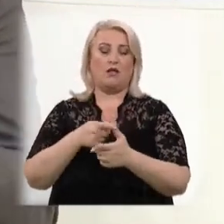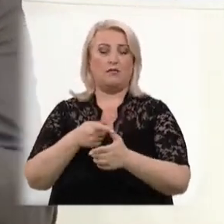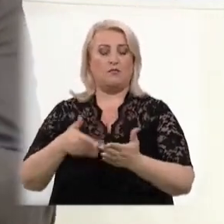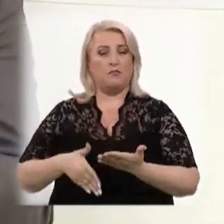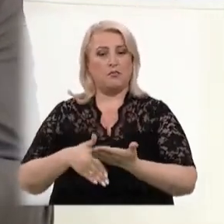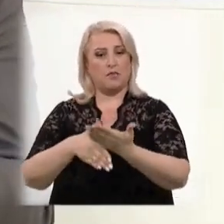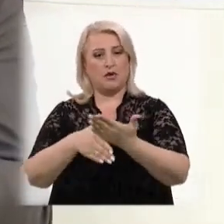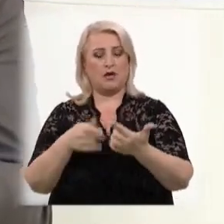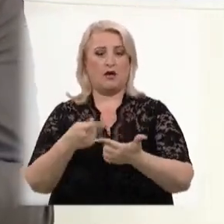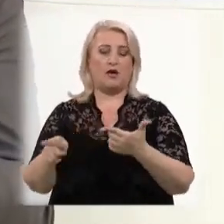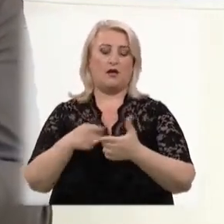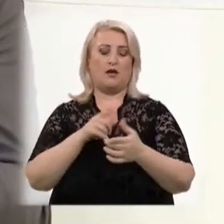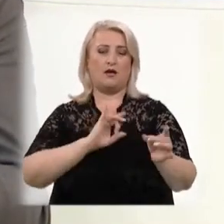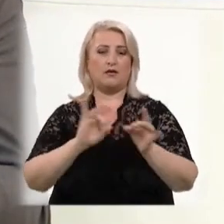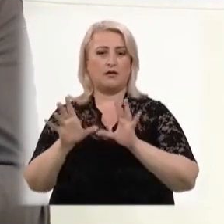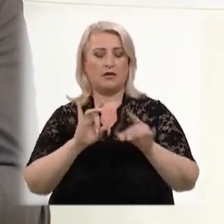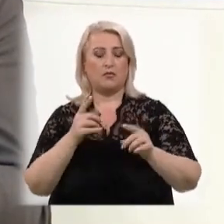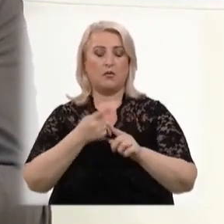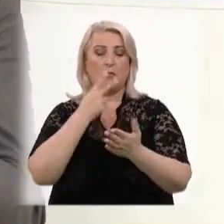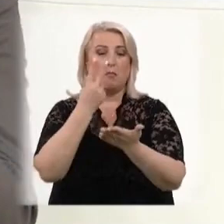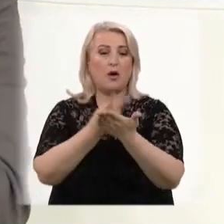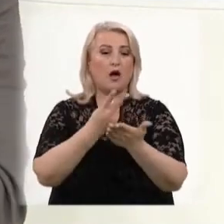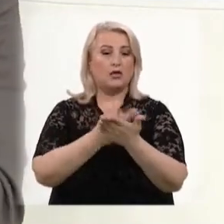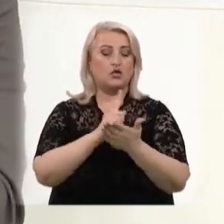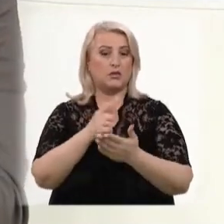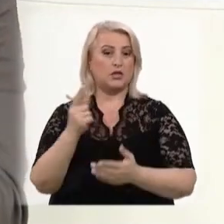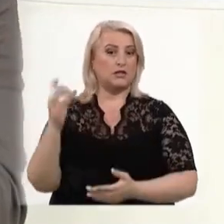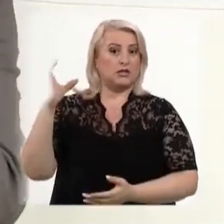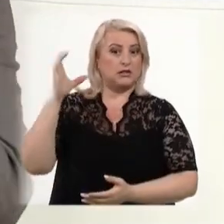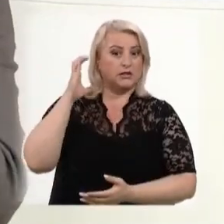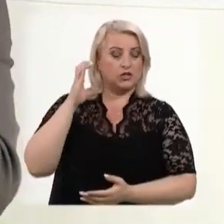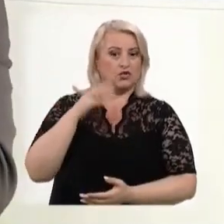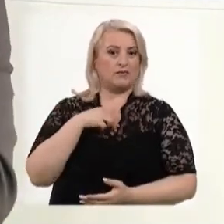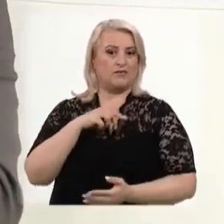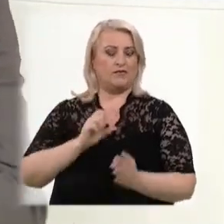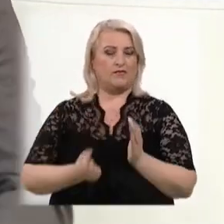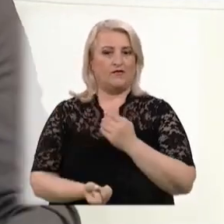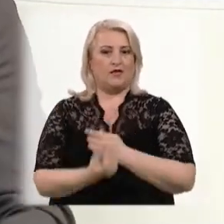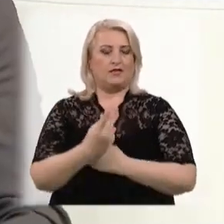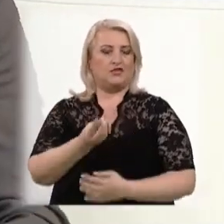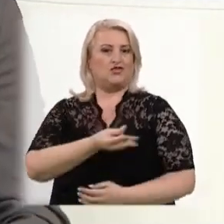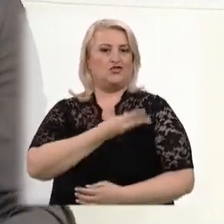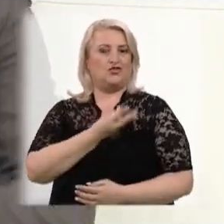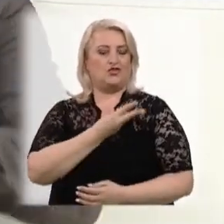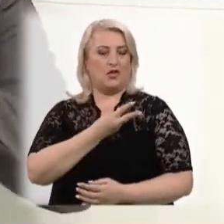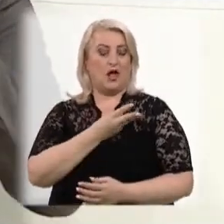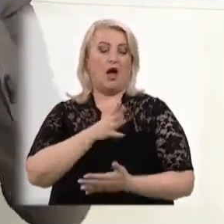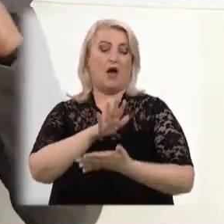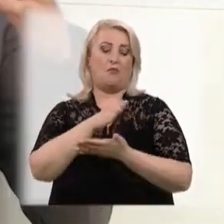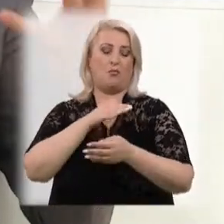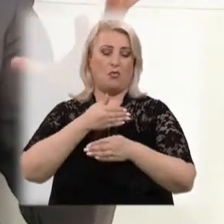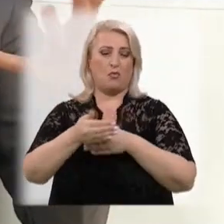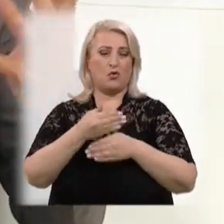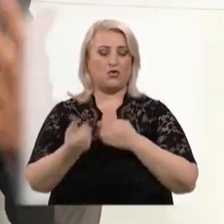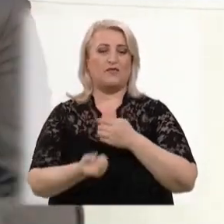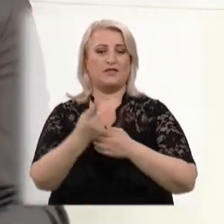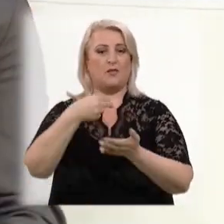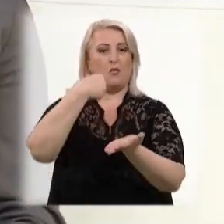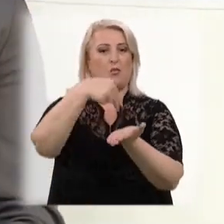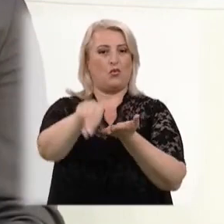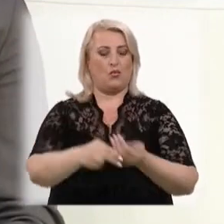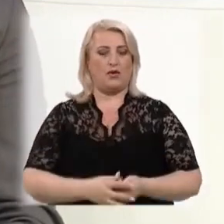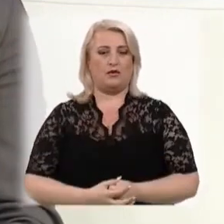arată detaliile necesare care tu să auzi și să vrei îți produse iar ulterior devine tranzacția este foarte mare